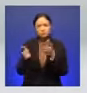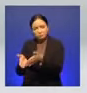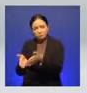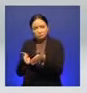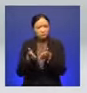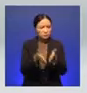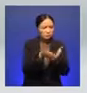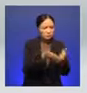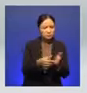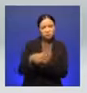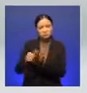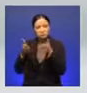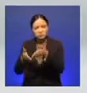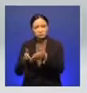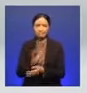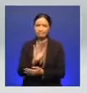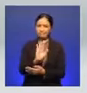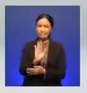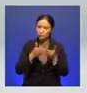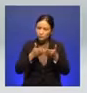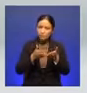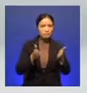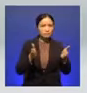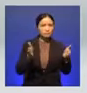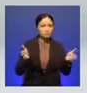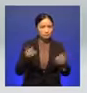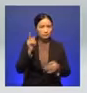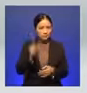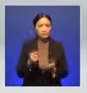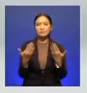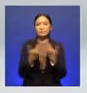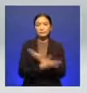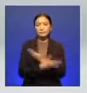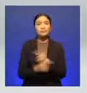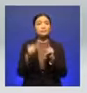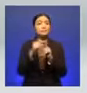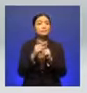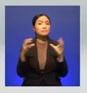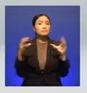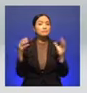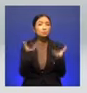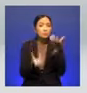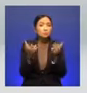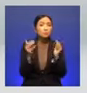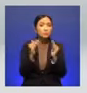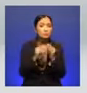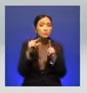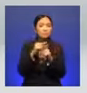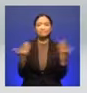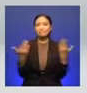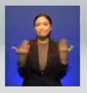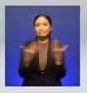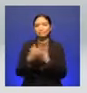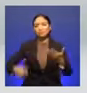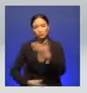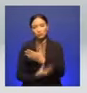นี้นะครับนอกจากนั้นเราอาจจะจำเป็นจะต้องเปลี่ยนคำว่าความเป็นธรรมเนี่ยให้เป็นสิ่งที่เราเรียกว่าโอกาสสำหรับการ